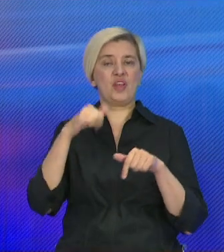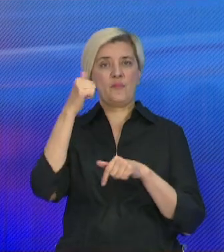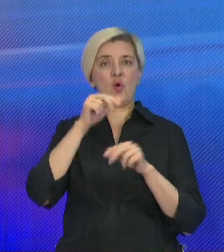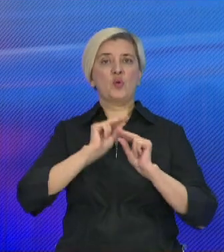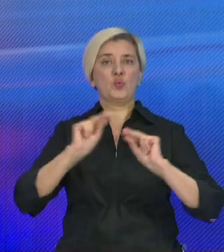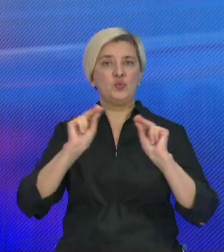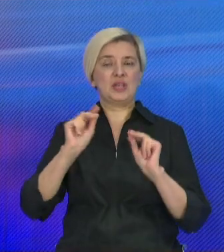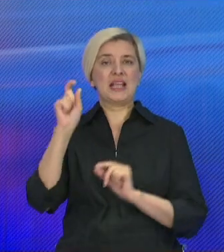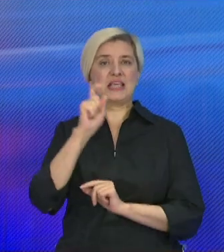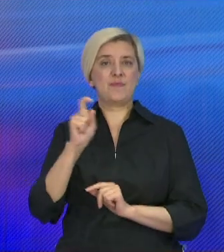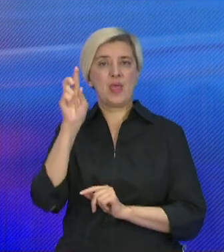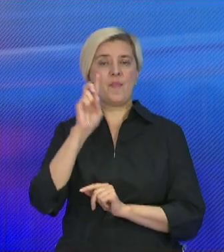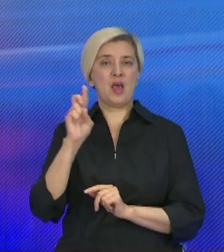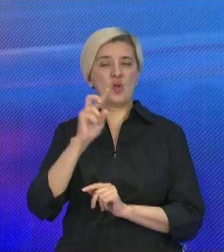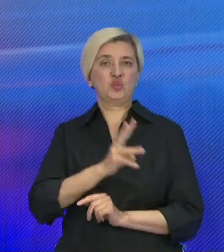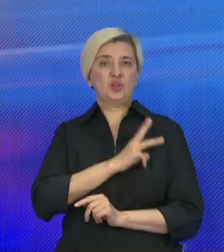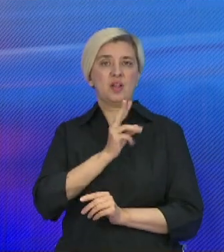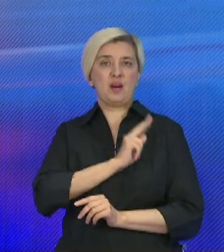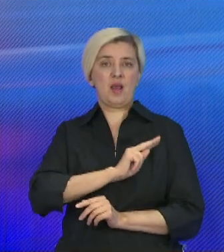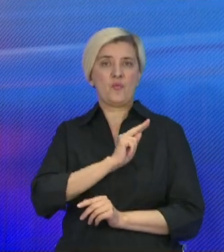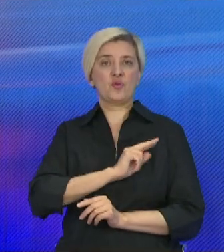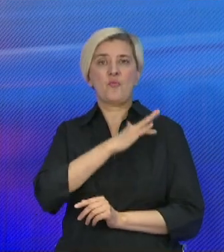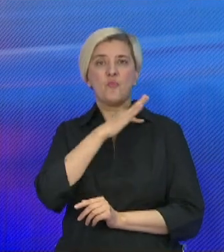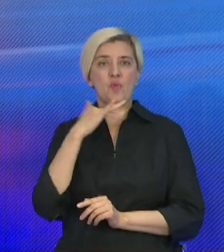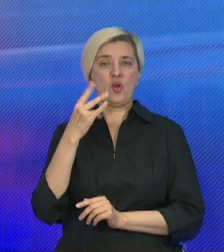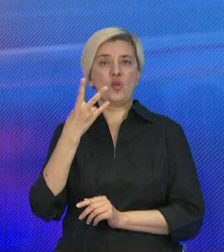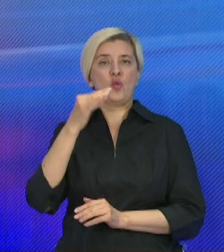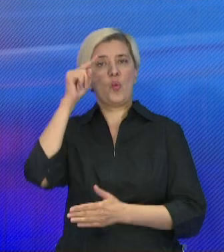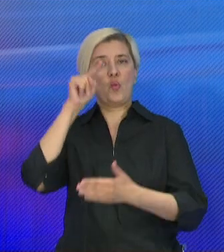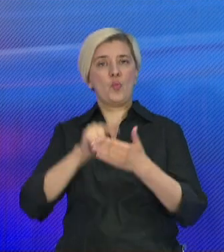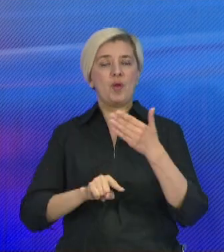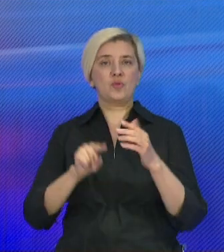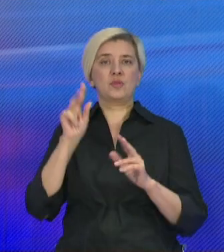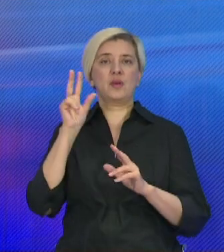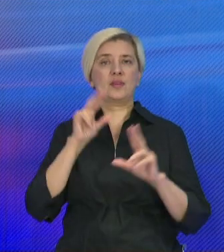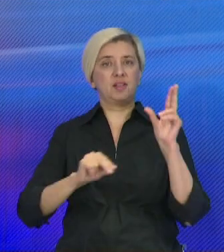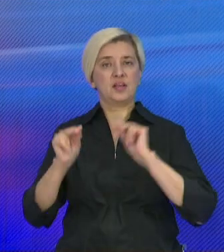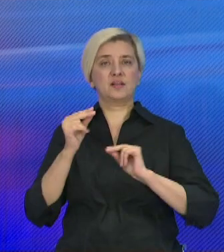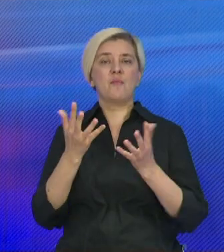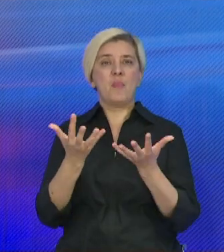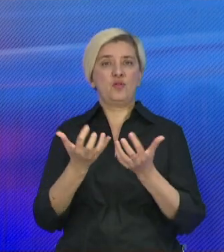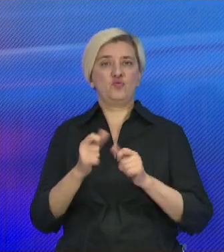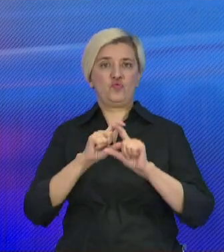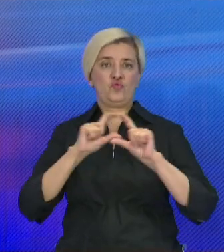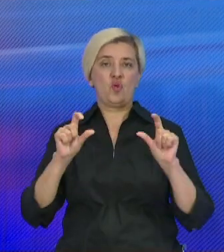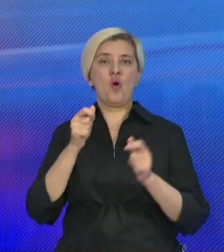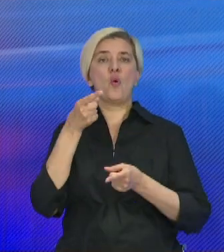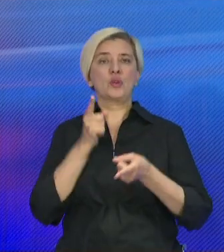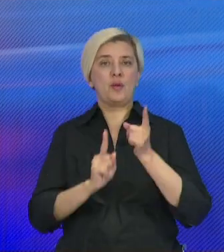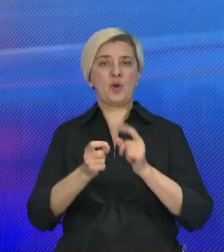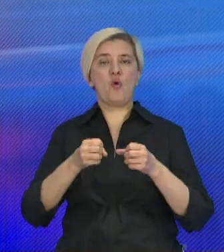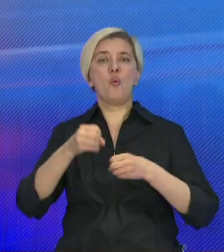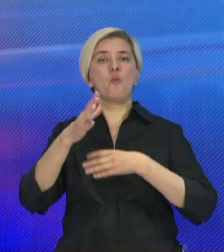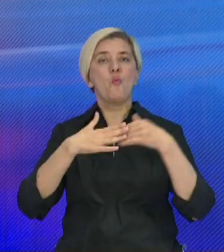и биологии. Жадание працевать, скажет сам, шмат, а вось упевненности сподяется набраться миновито у школе от соправдных